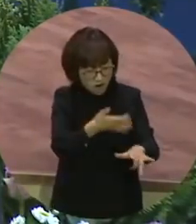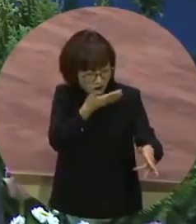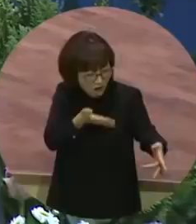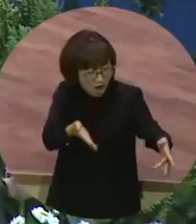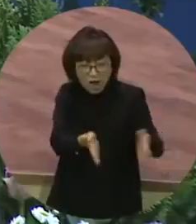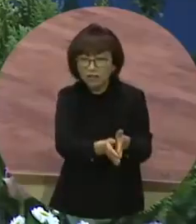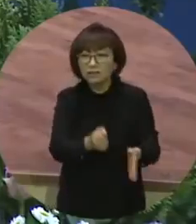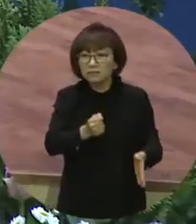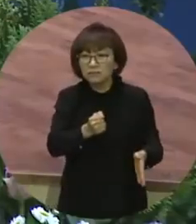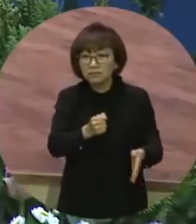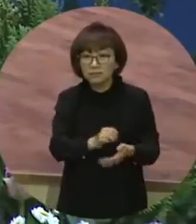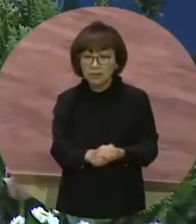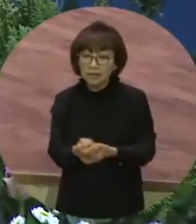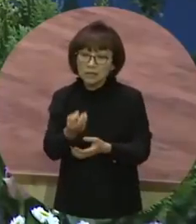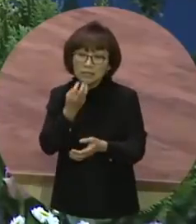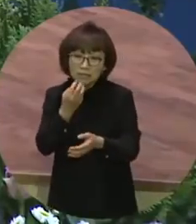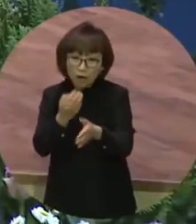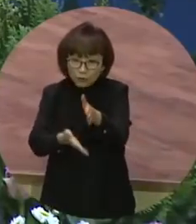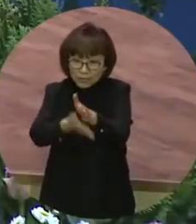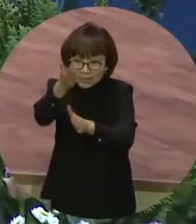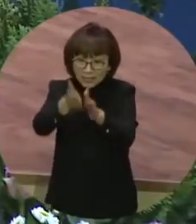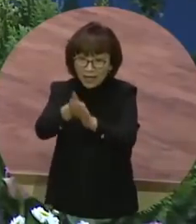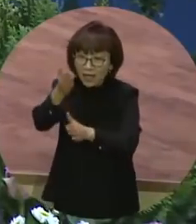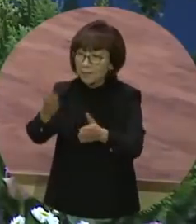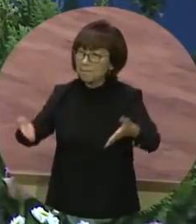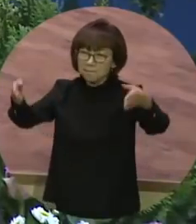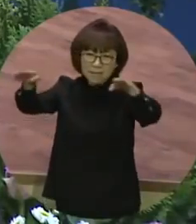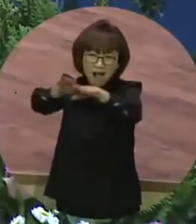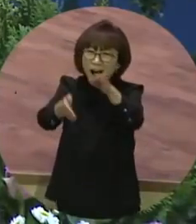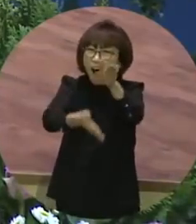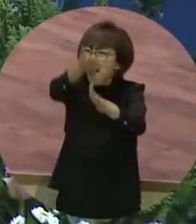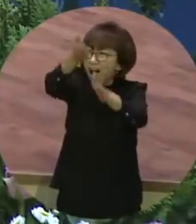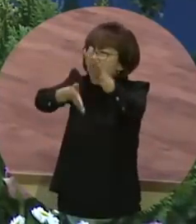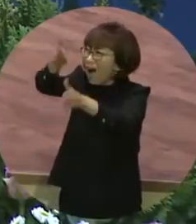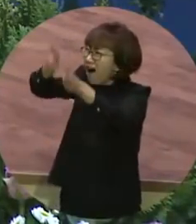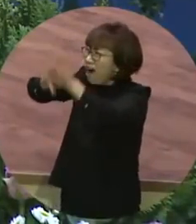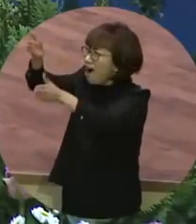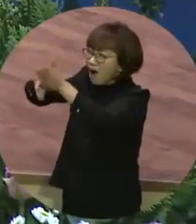서울 시내 빌딩이 얼마나 많아요. 우리는 하나도 없잖아요.